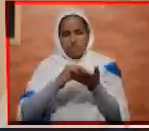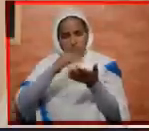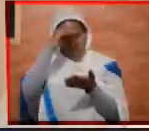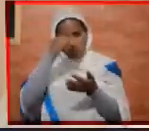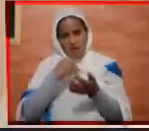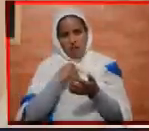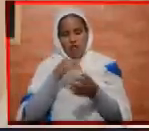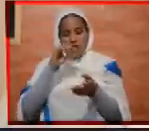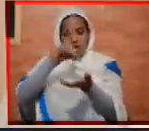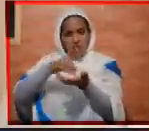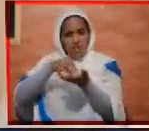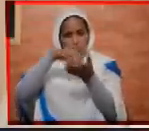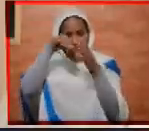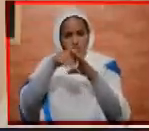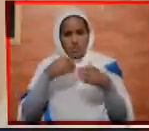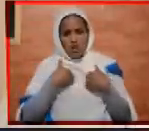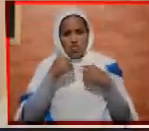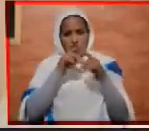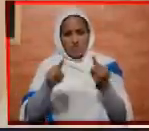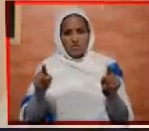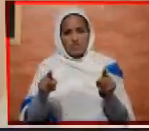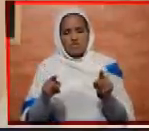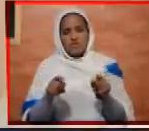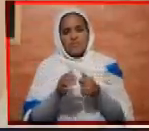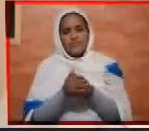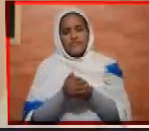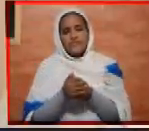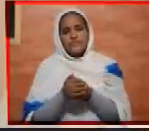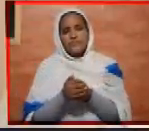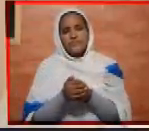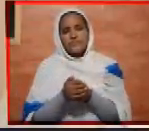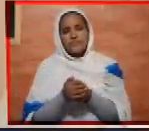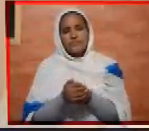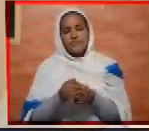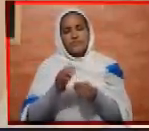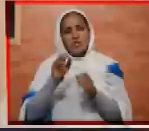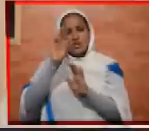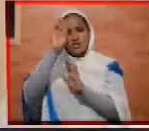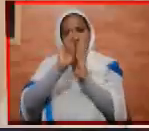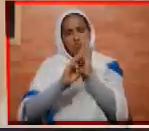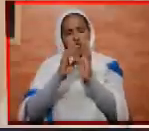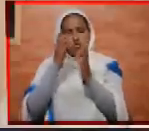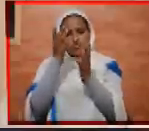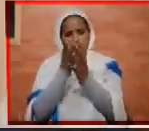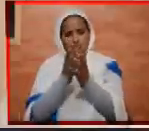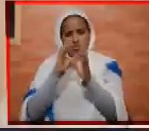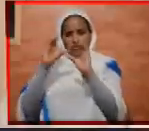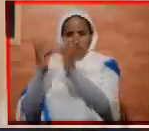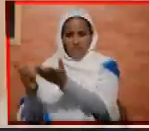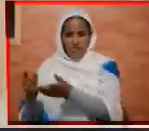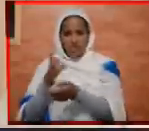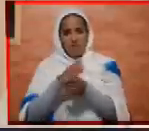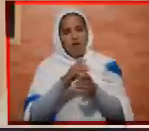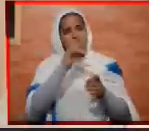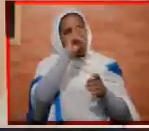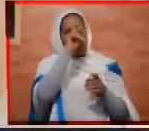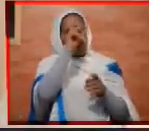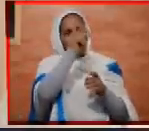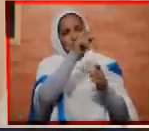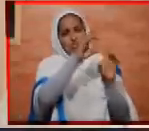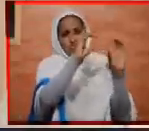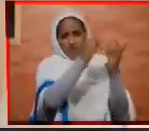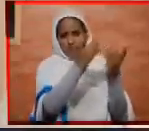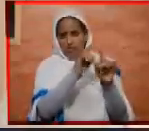የለም። የሚያሳዝነው ነገር እንዳጋጣሚ ሆኖ ሰሜኑ ነው ትምህርት ቤተ ክህነት ትምህርት